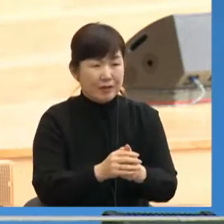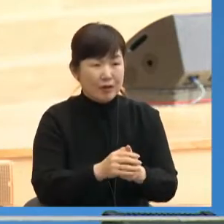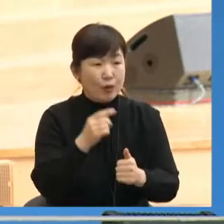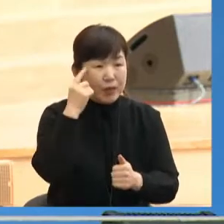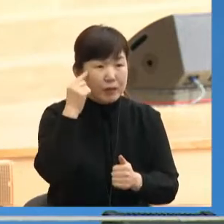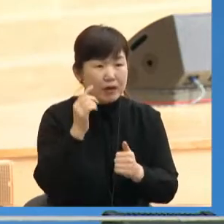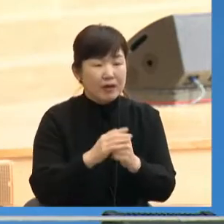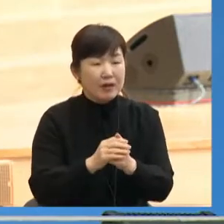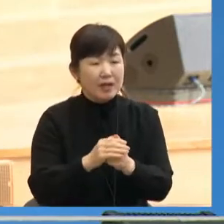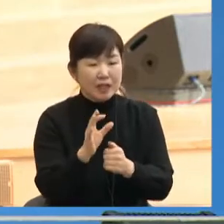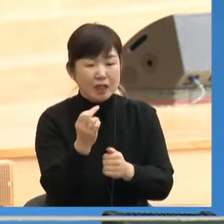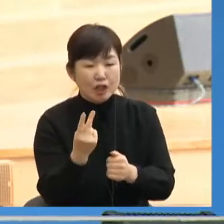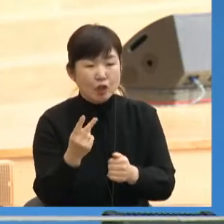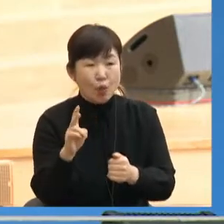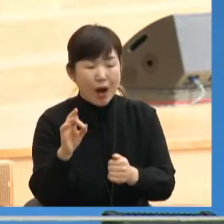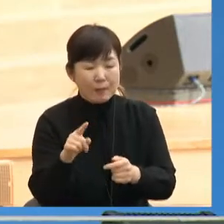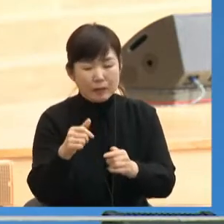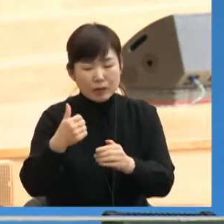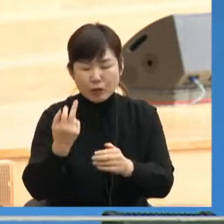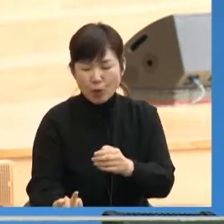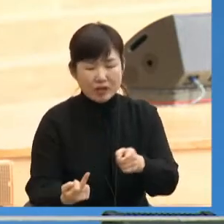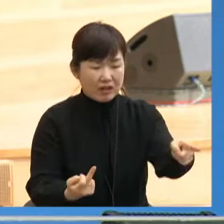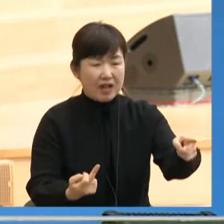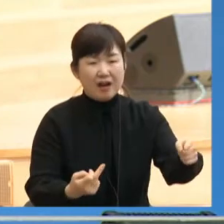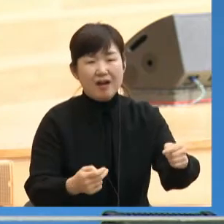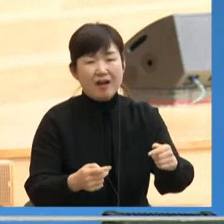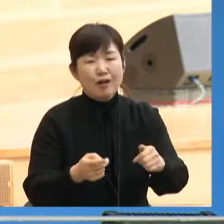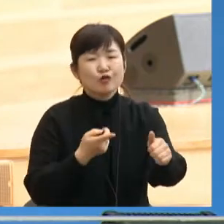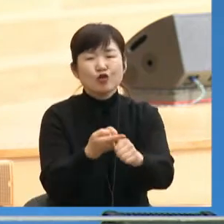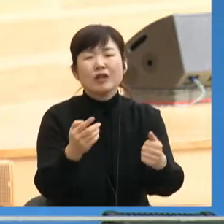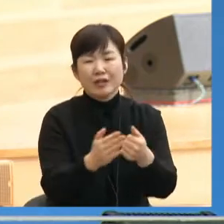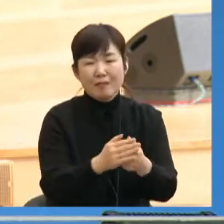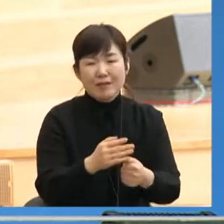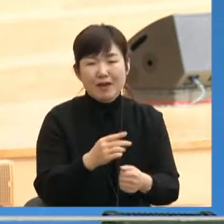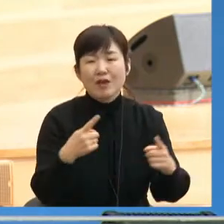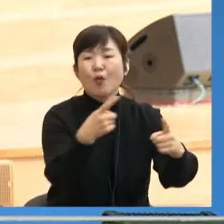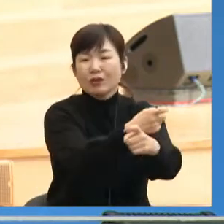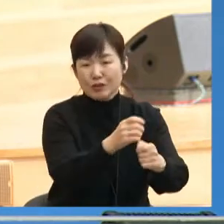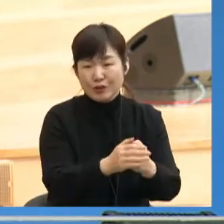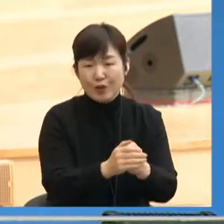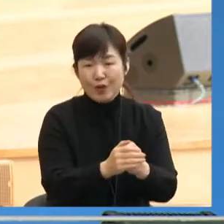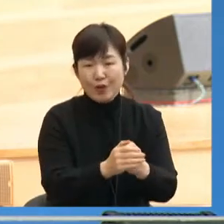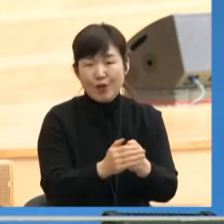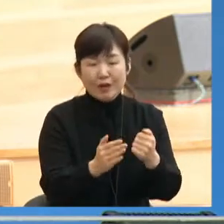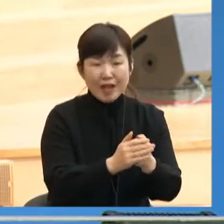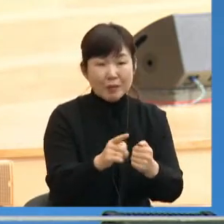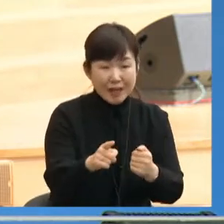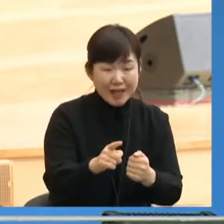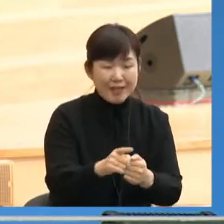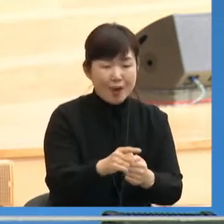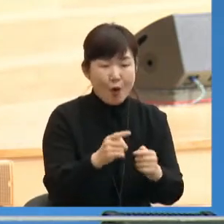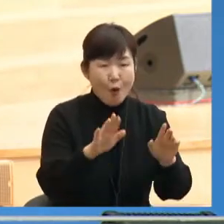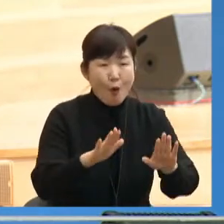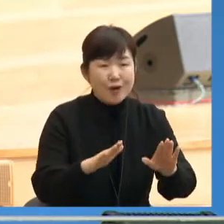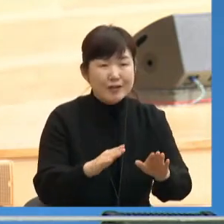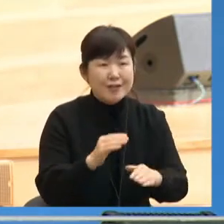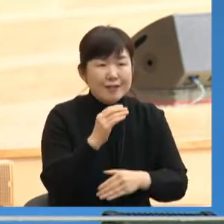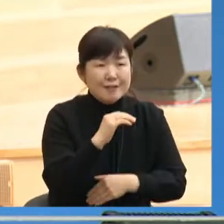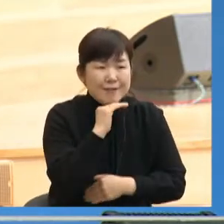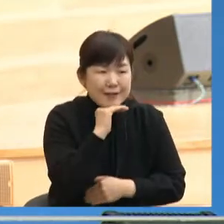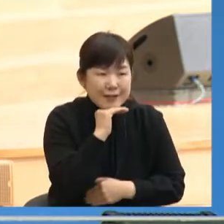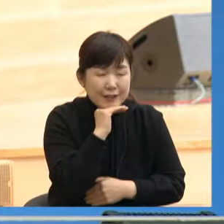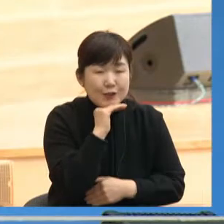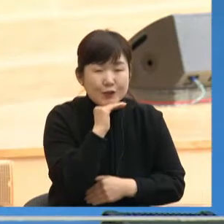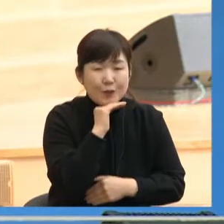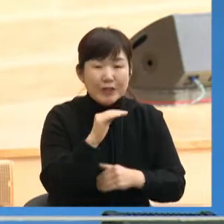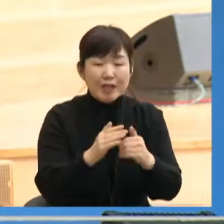자신의 동생을 아브넬이 죽였기 때문이에요. 아브넬 입장에서는 이날을 손꼽아 기다렸던 겁니다. 이 복수의 현장을 다른